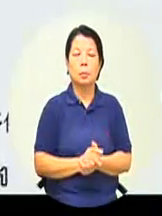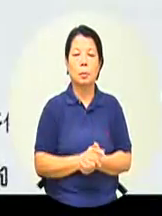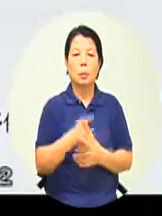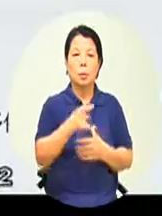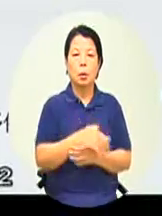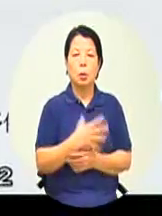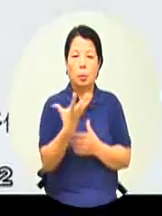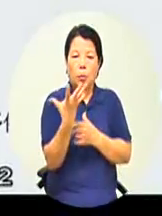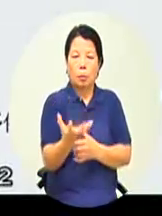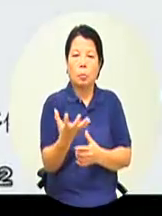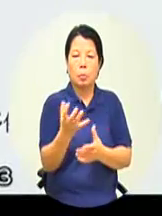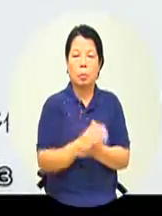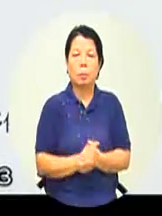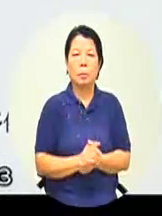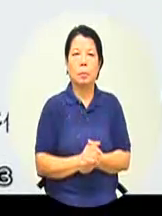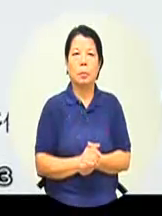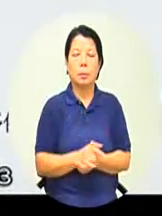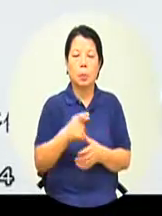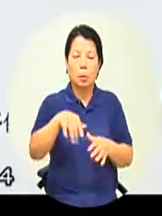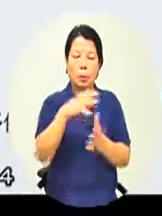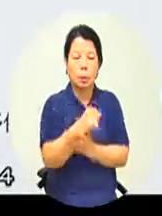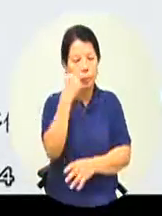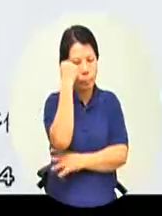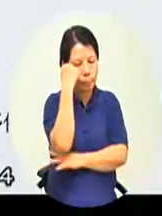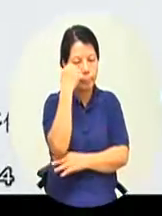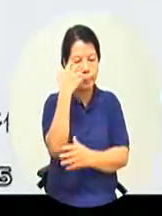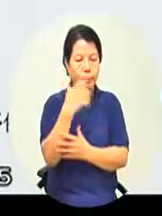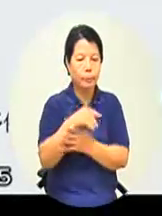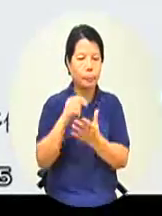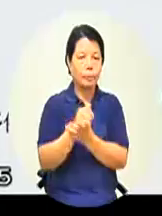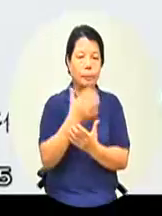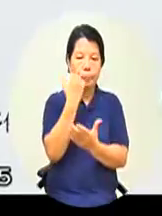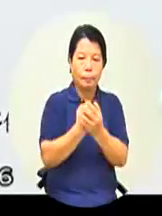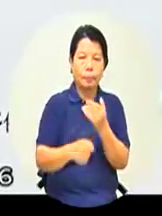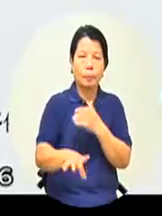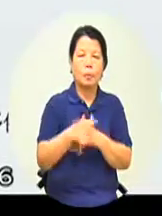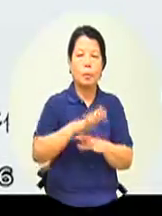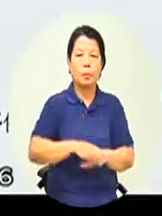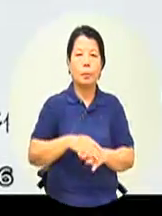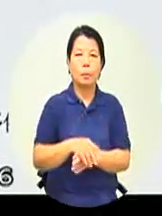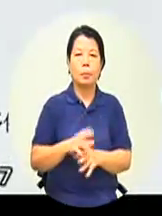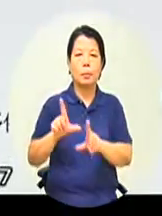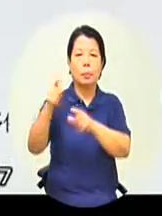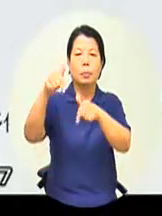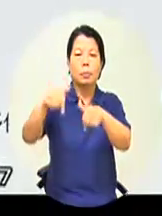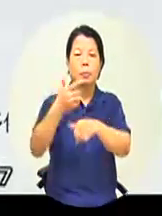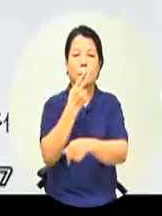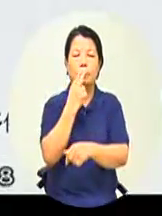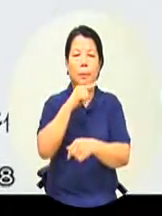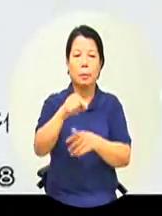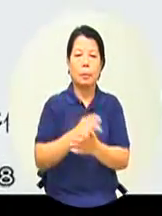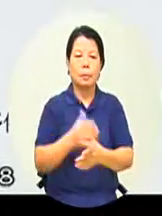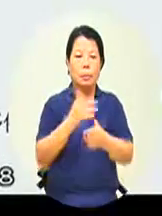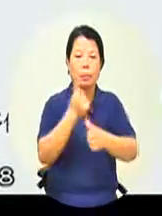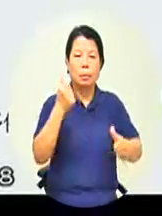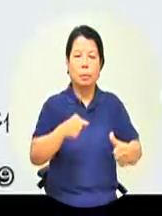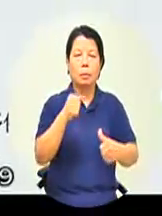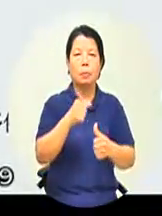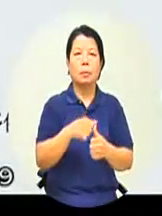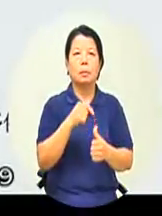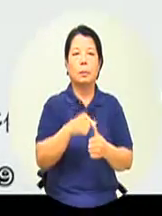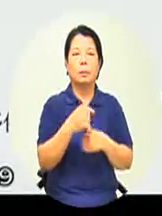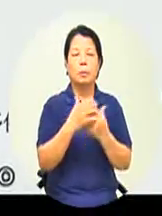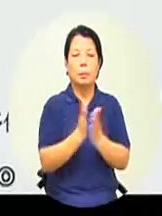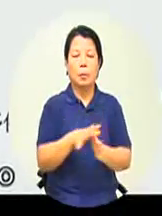比较大部分会在这里落地生根。那所以我们的东南亚的第二代啊，根据我们现在政府的统计